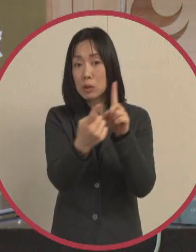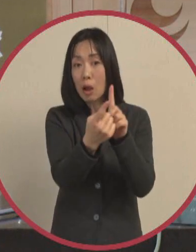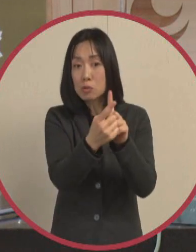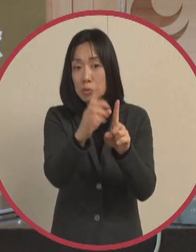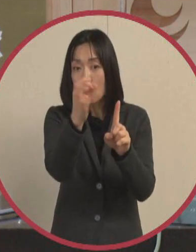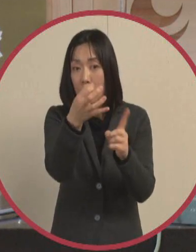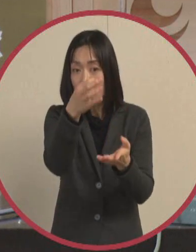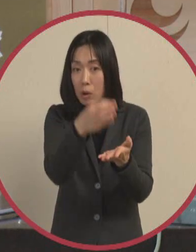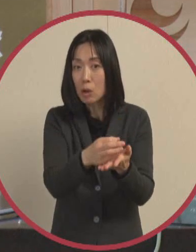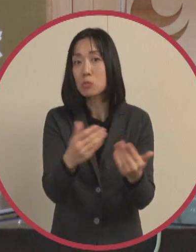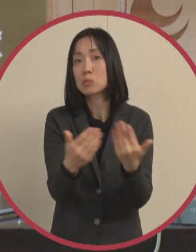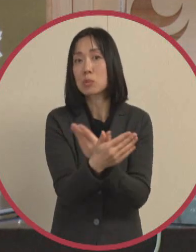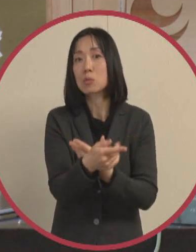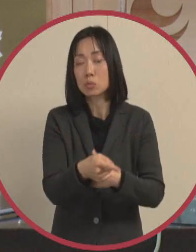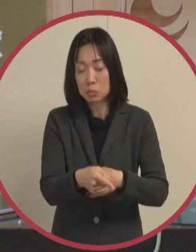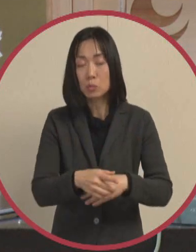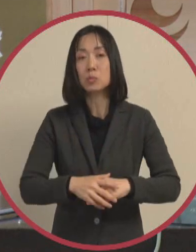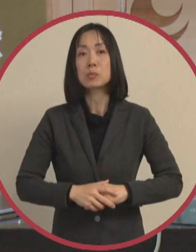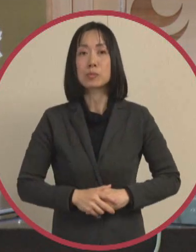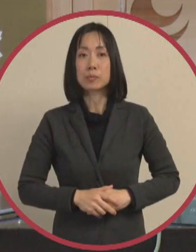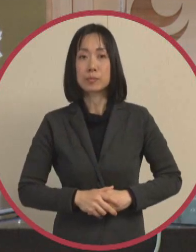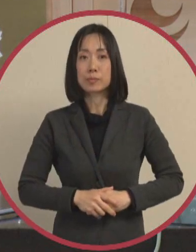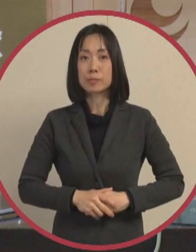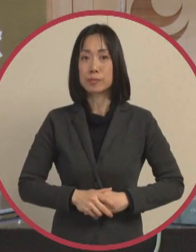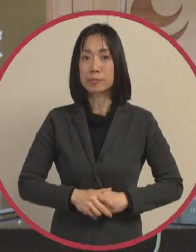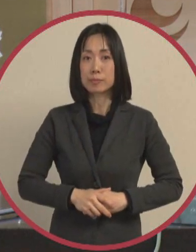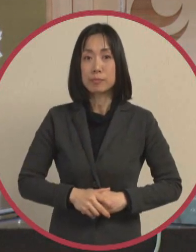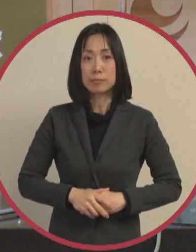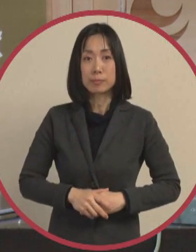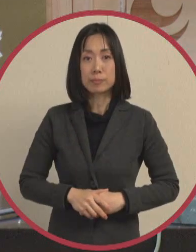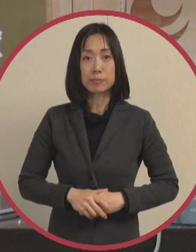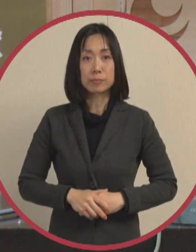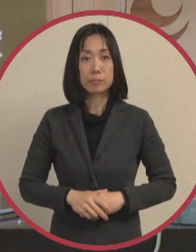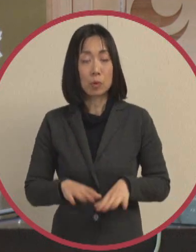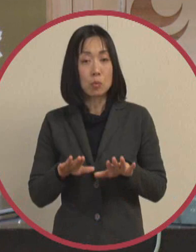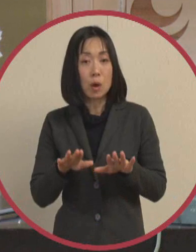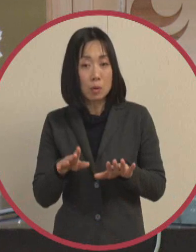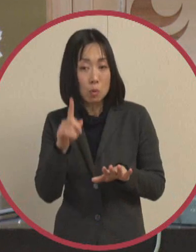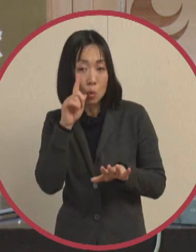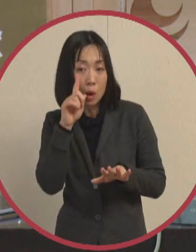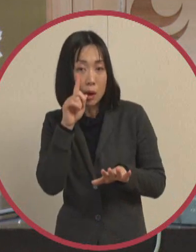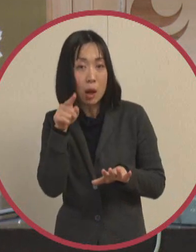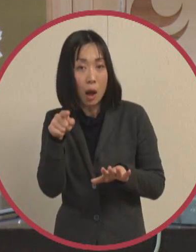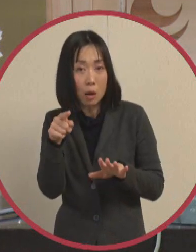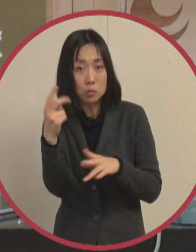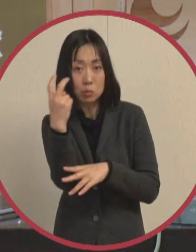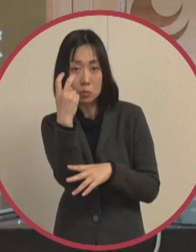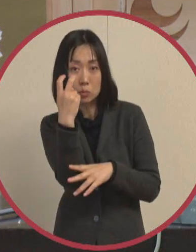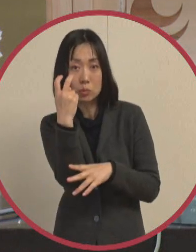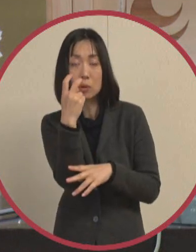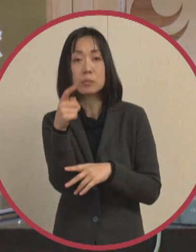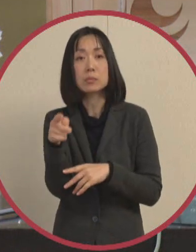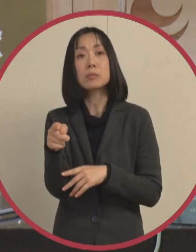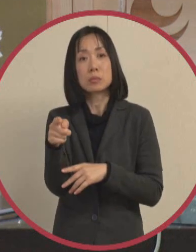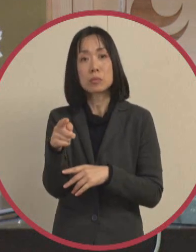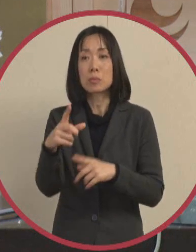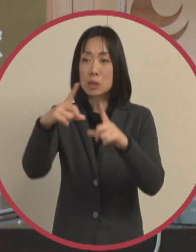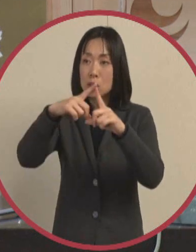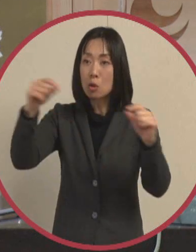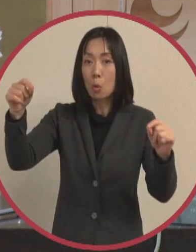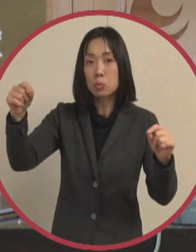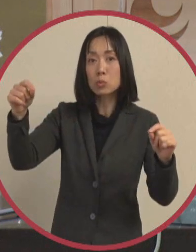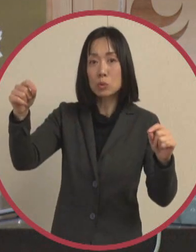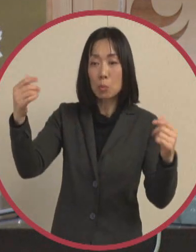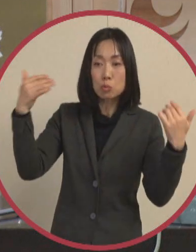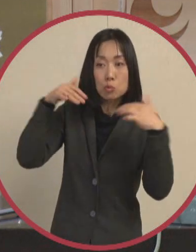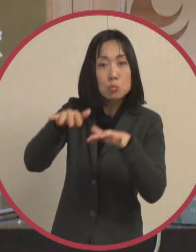ところが、まあ、やはり大きいということですね。それからあの今回のトライアルはあの、まあ、非常にあの全国的にも注